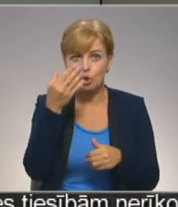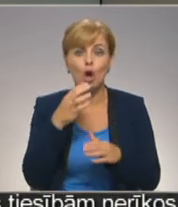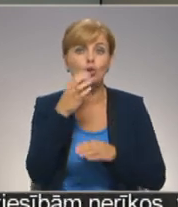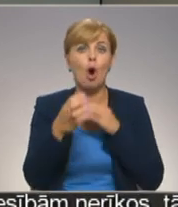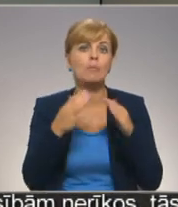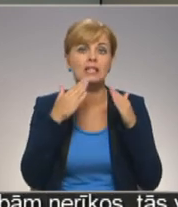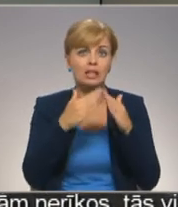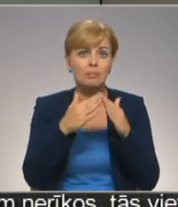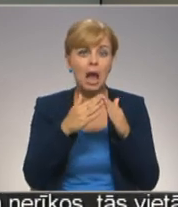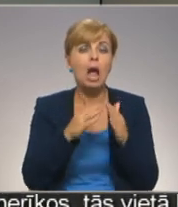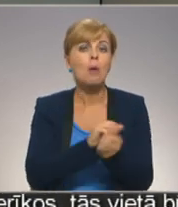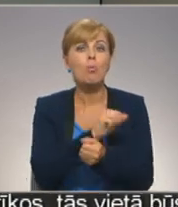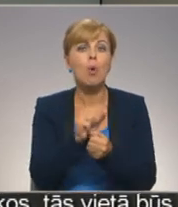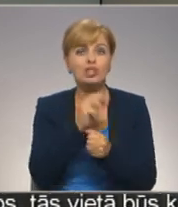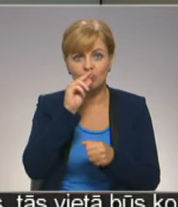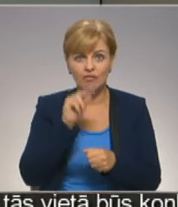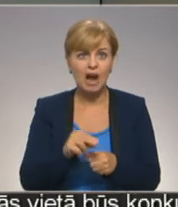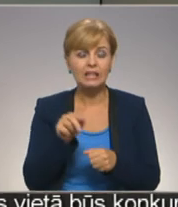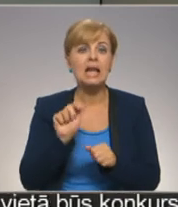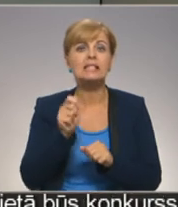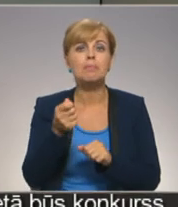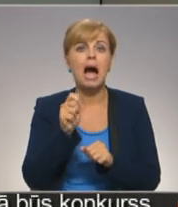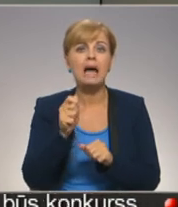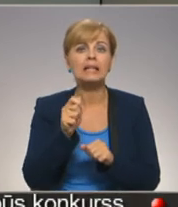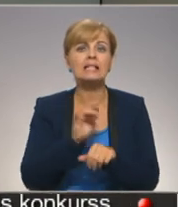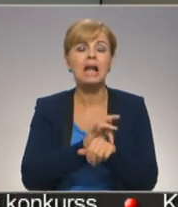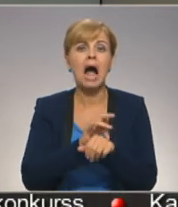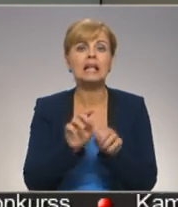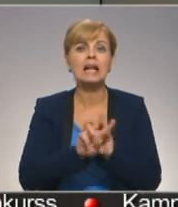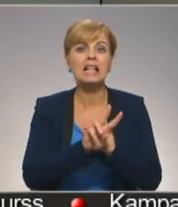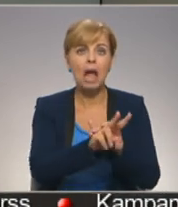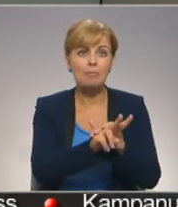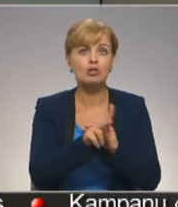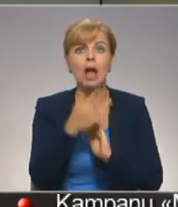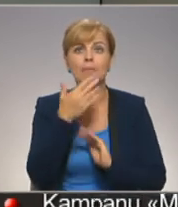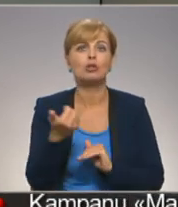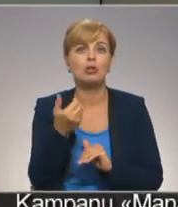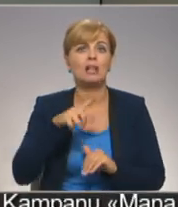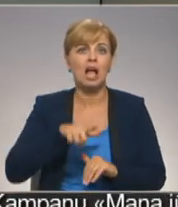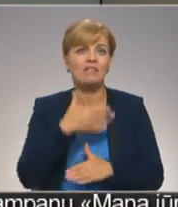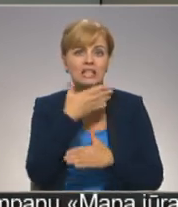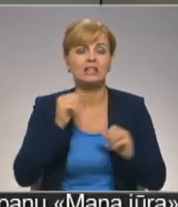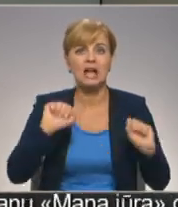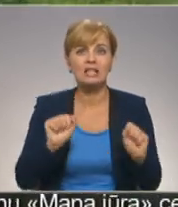kam pēdējo gadu Latvijas siltās ziemas un lietainās vasaras izdzīvošanai ļoti labvēlīgs stāsts TV Spektrs.